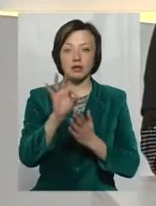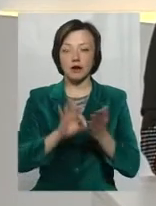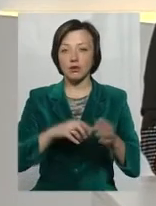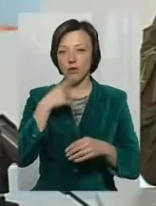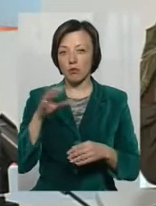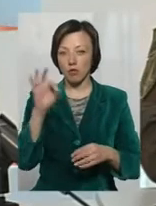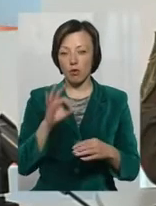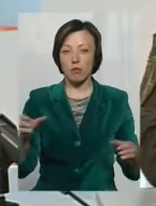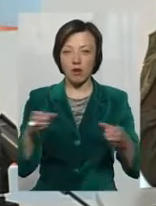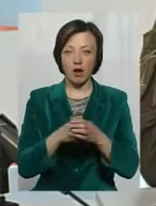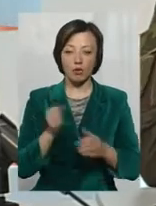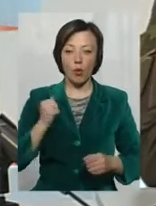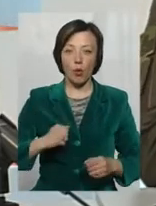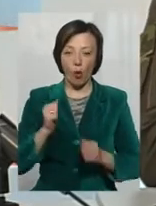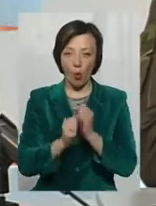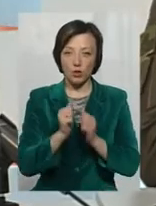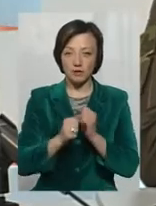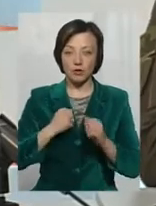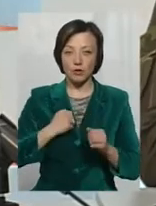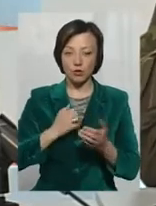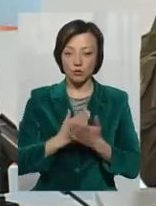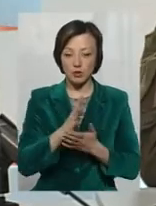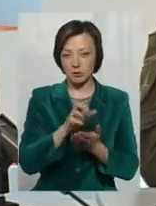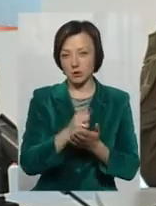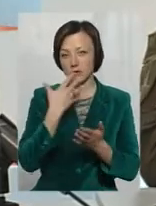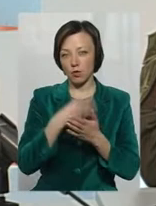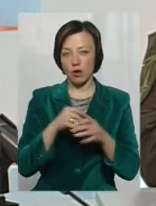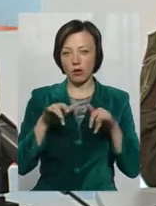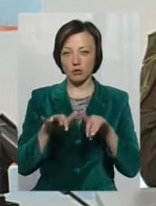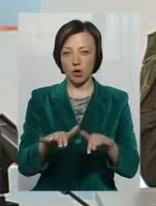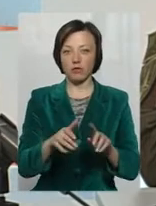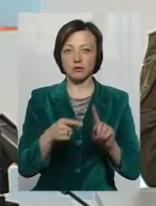бригаду, кожен військовослужбовець у нас займається своєю справою. Тобто,